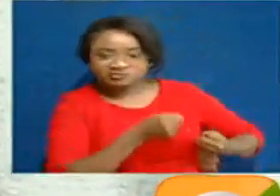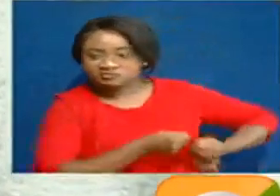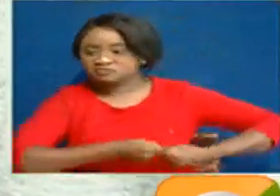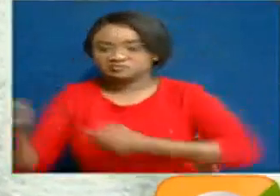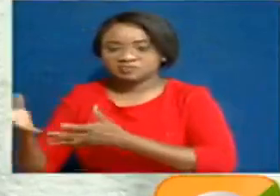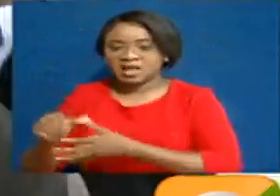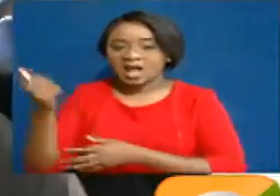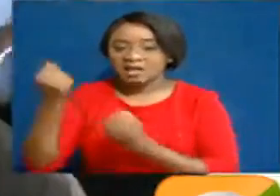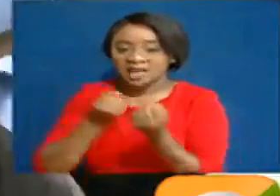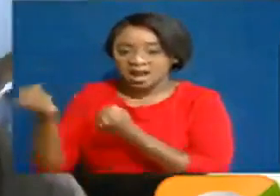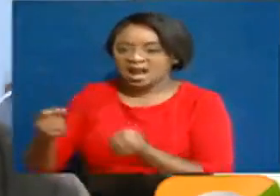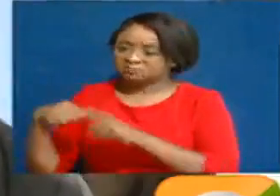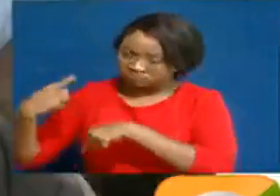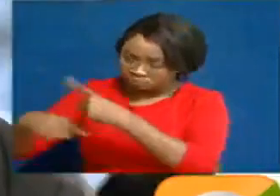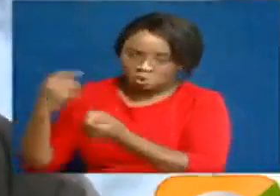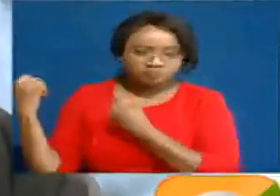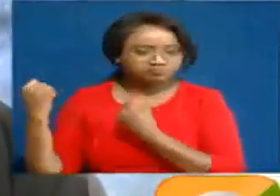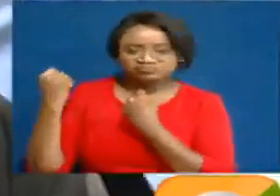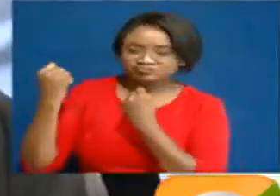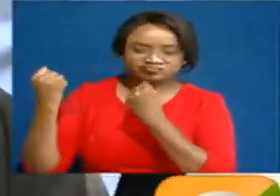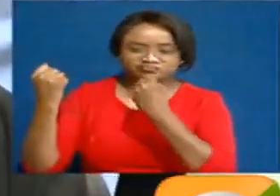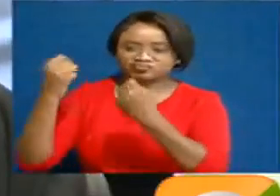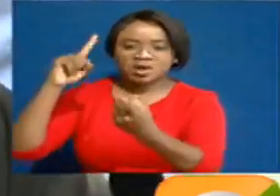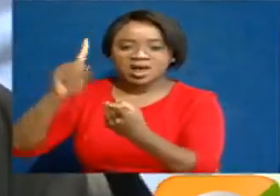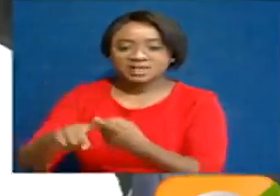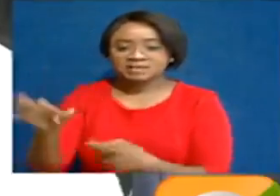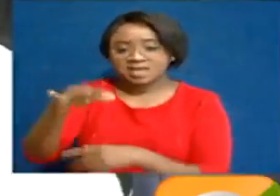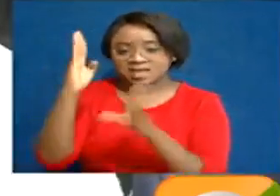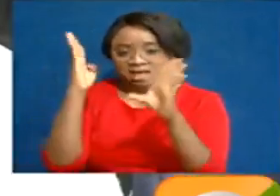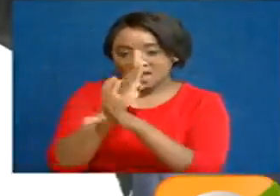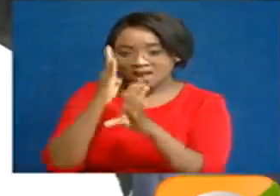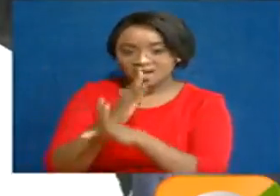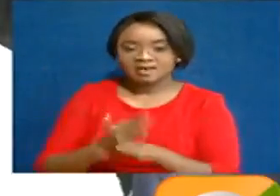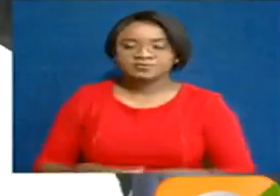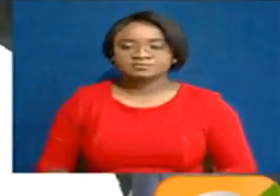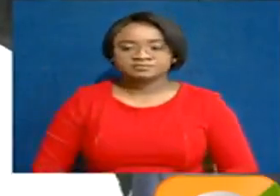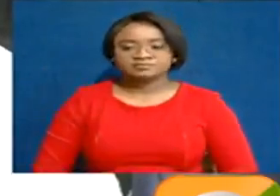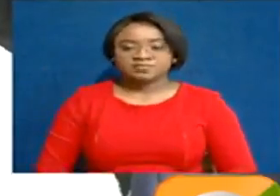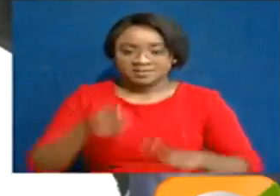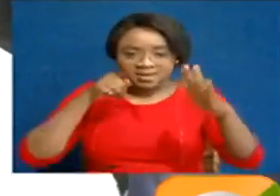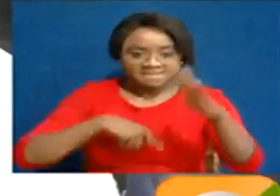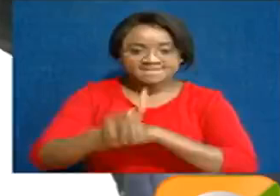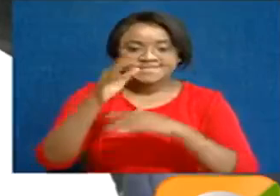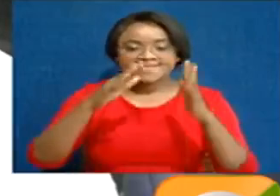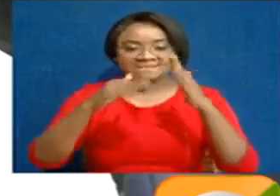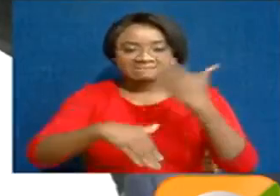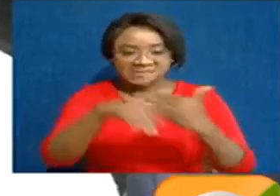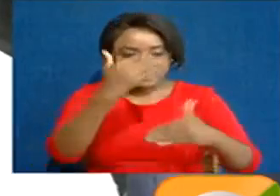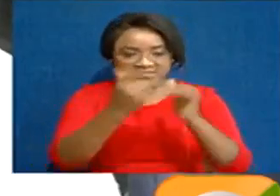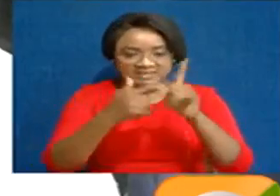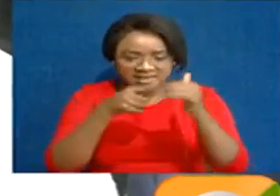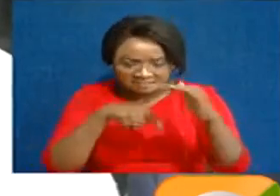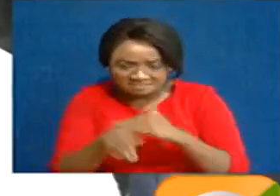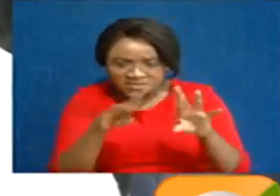jingine na wakaendelea na safari hadi kule alikofichwa. I was whisked away into a building and ushered into a small and very dark